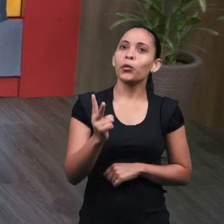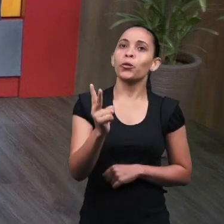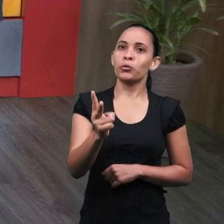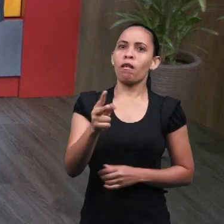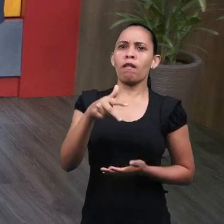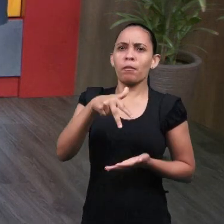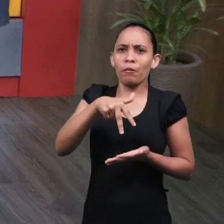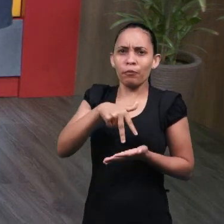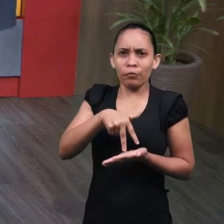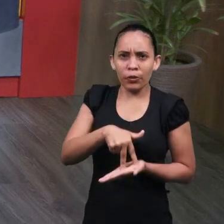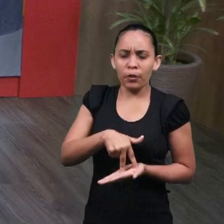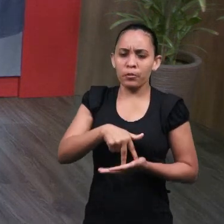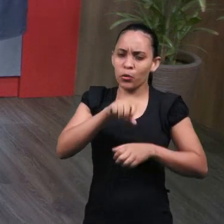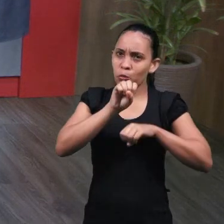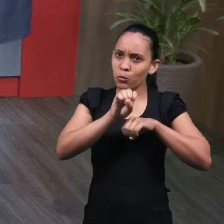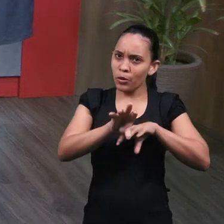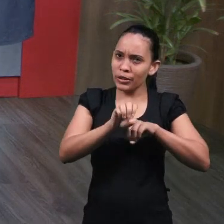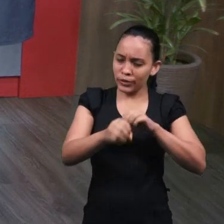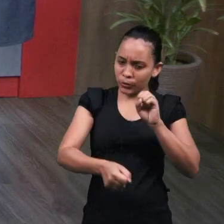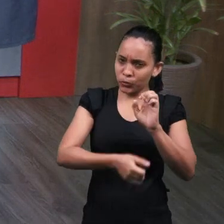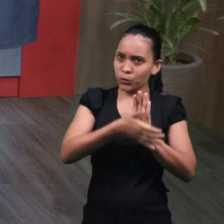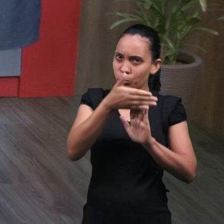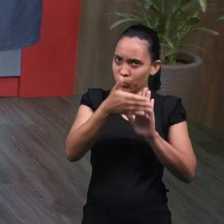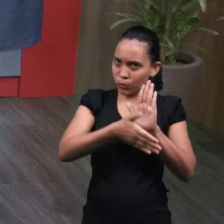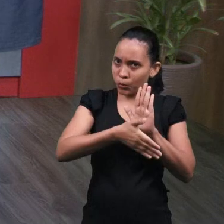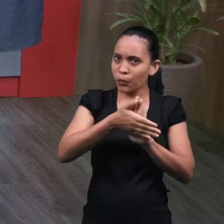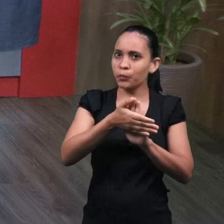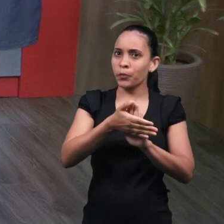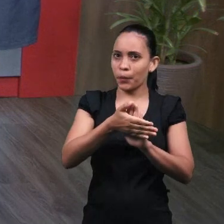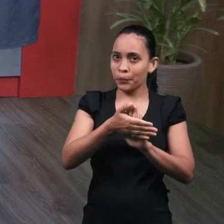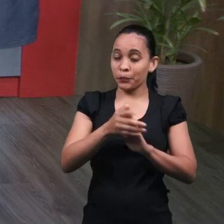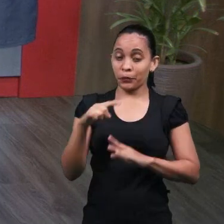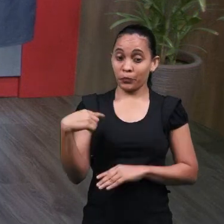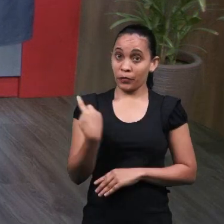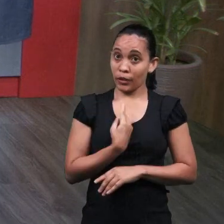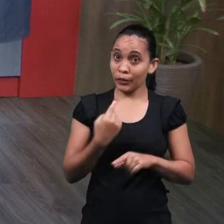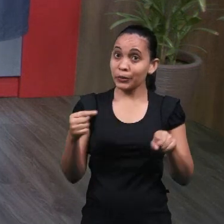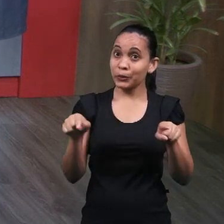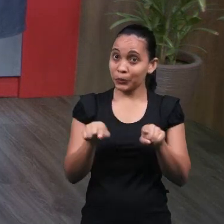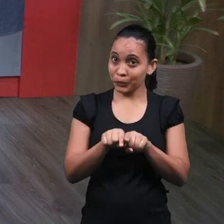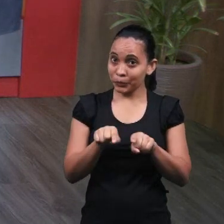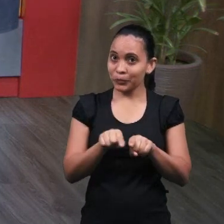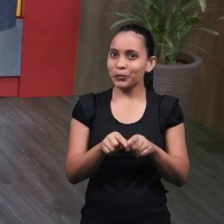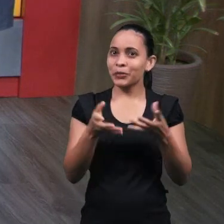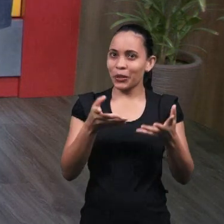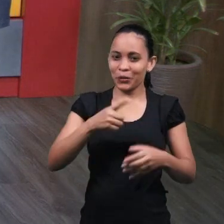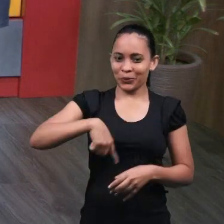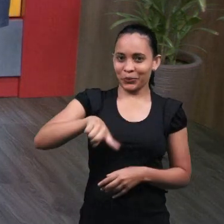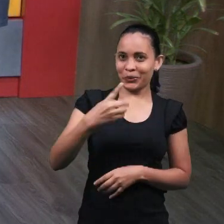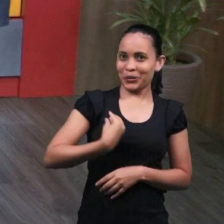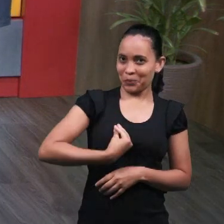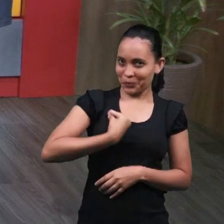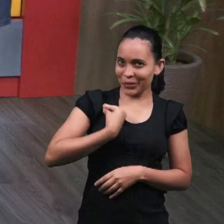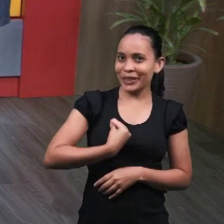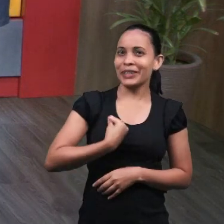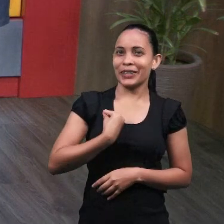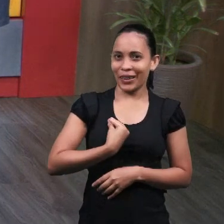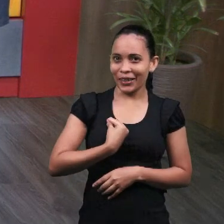continuerons ferme, affermis avec l'enseignement de la louange et nous comptons avec la participation de vous